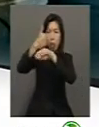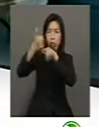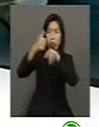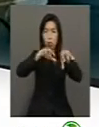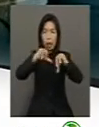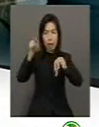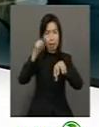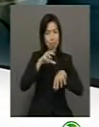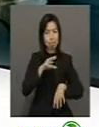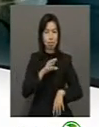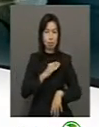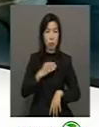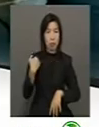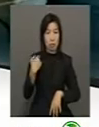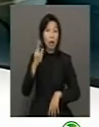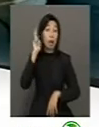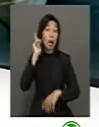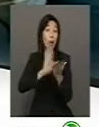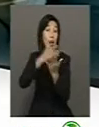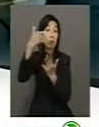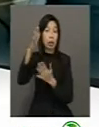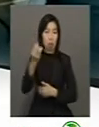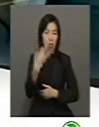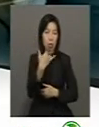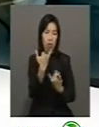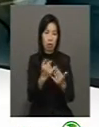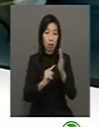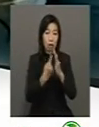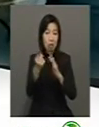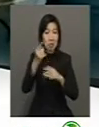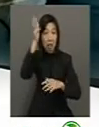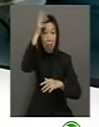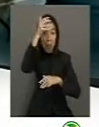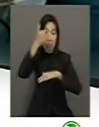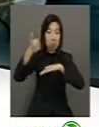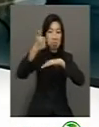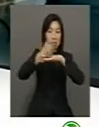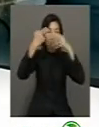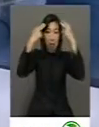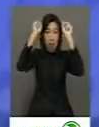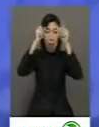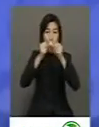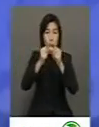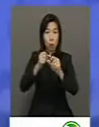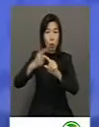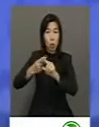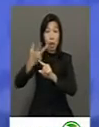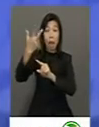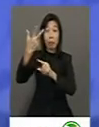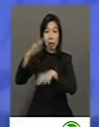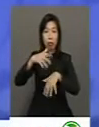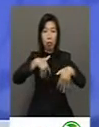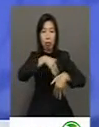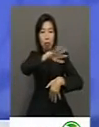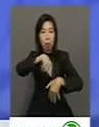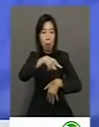ราะว่าล่าสุดมีการเปิดเผยจากสำนักข่าวต่างประเทศค่ะบอกว่านับตั้งแต่นายทรัมป์มาดำรงตำแหน่งได้3เดือนปรากฏว่ามีพลเมืองอเม